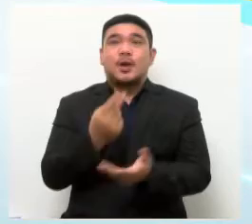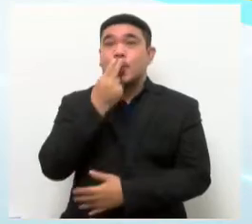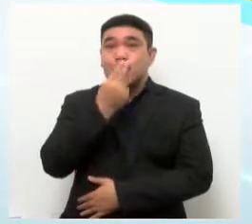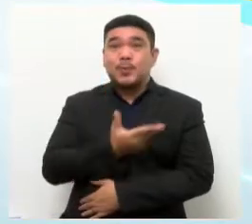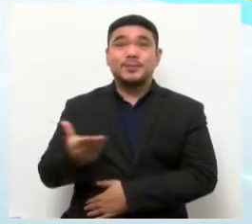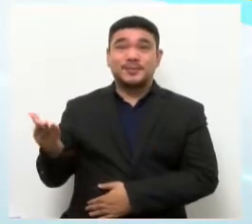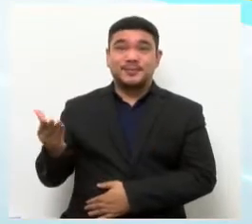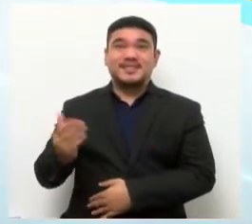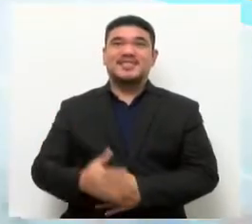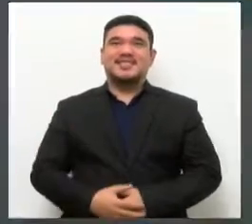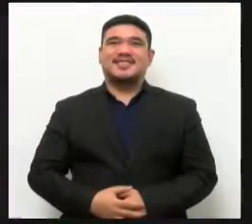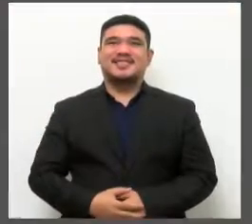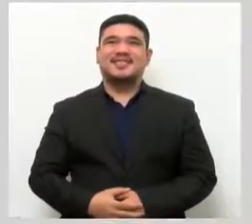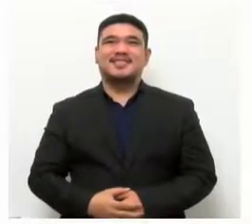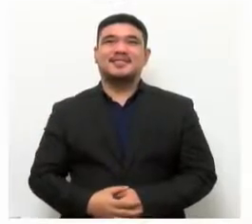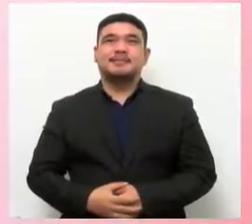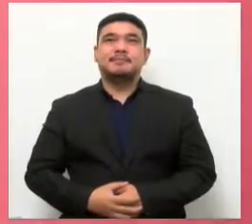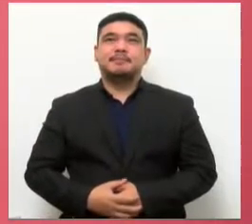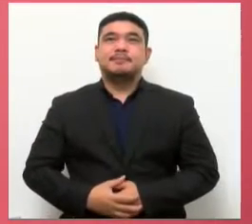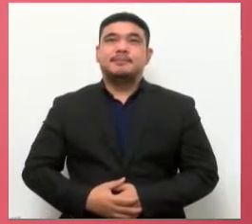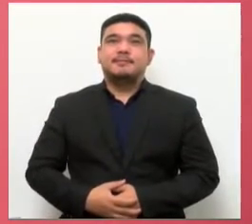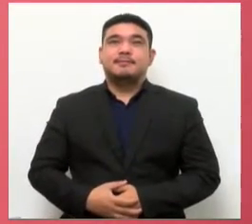มพร้อมๆกันค่ะ